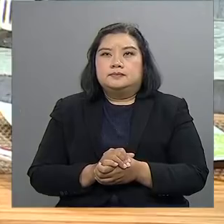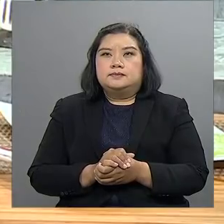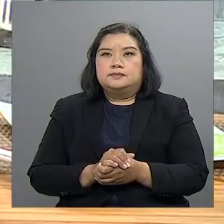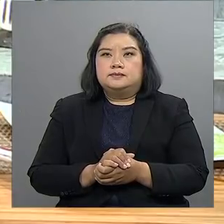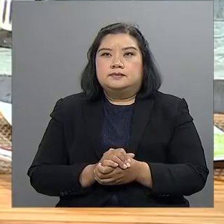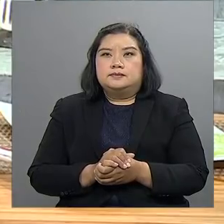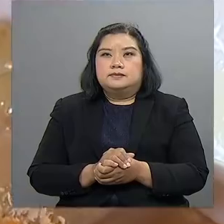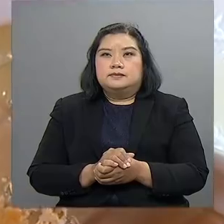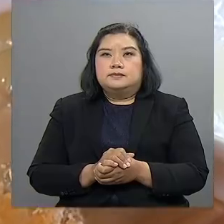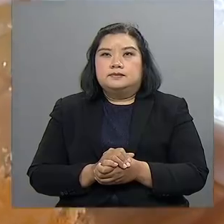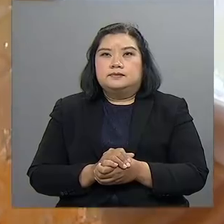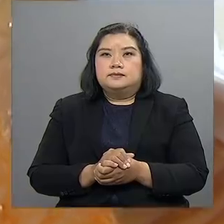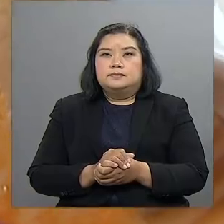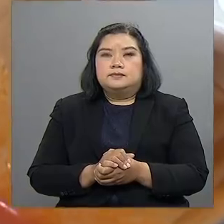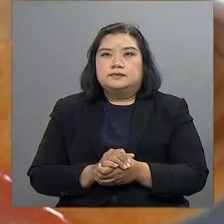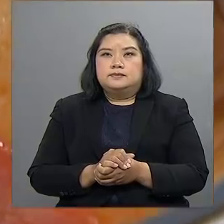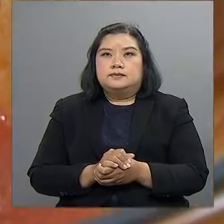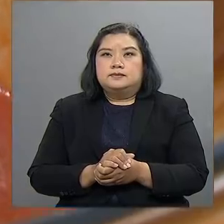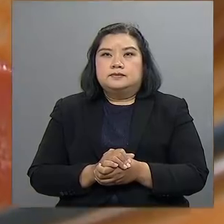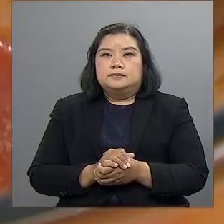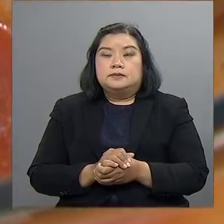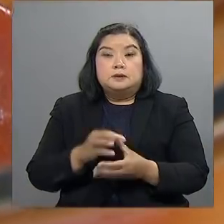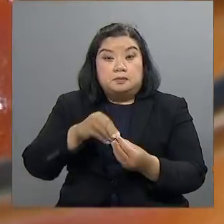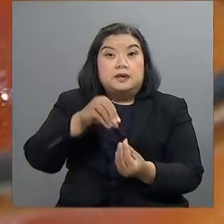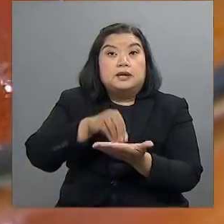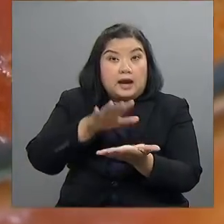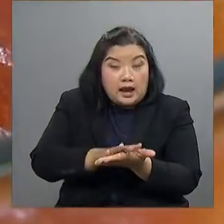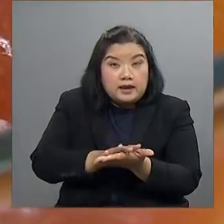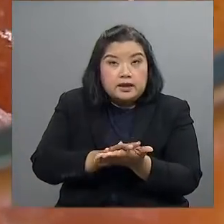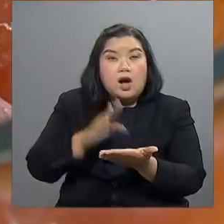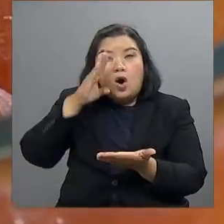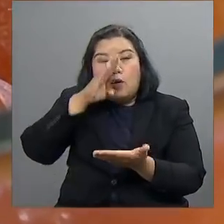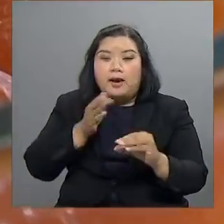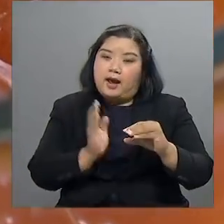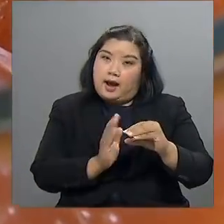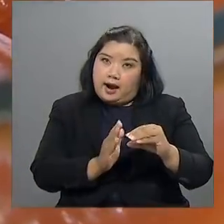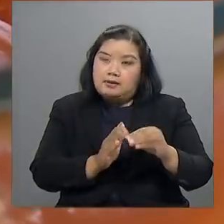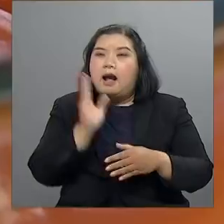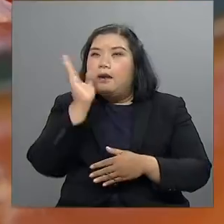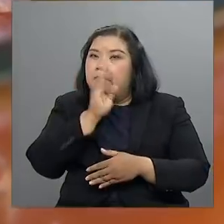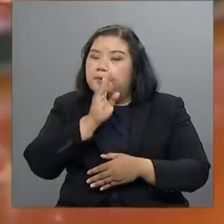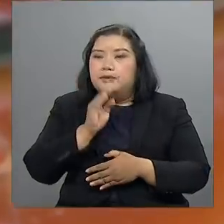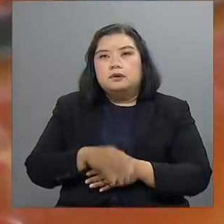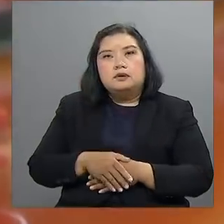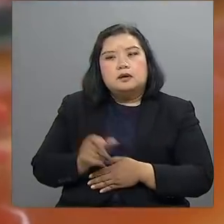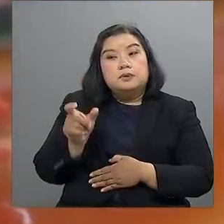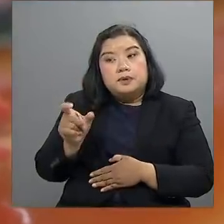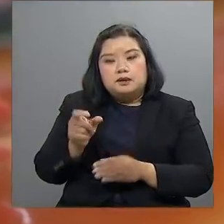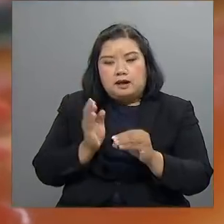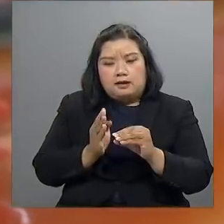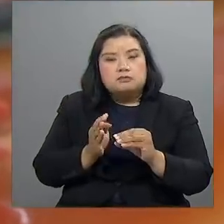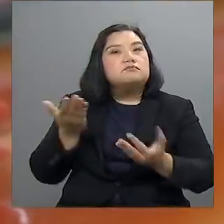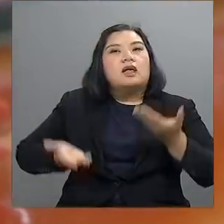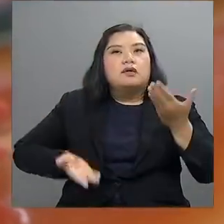ใส่หอมแดงค่ะหอมแดงใส่ได้หมดเลยนะคะส่วนพริกขี้หนูดูสมาชิกในบ้านนะคะถ้ามีเด็กเราอาจจะไม่ใส่ก็ได้ค่ะพี่เราใส่ไปเล็ก